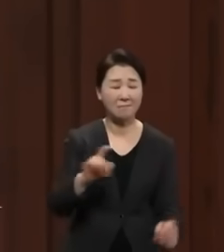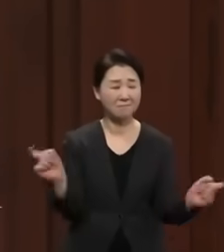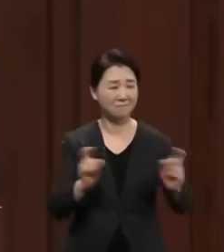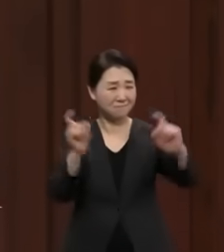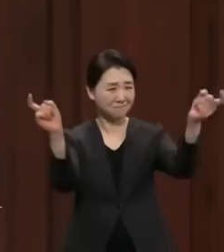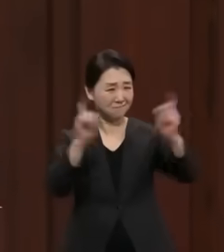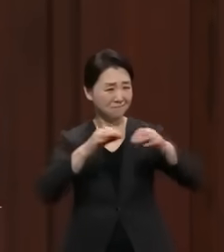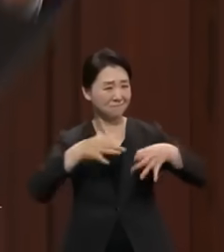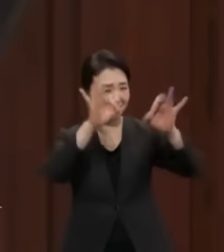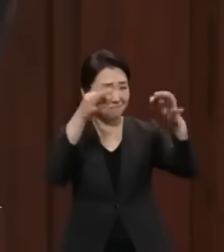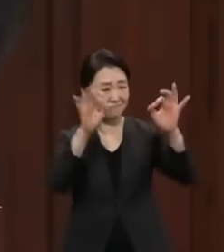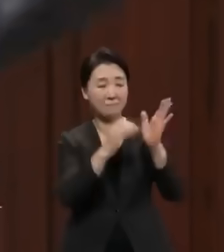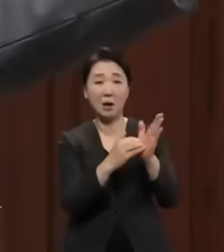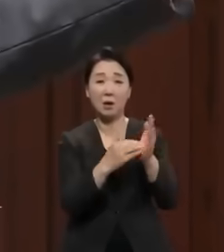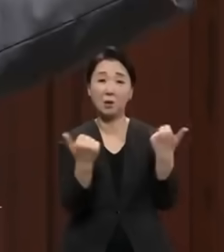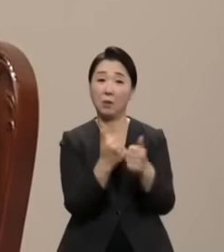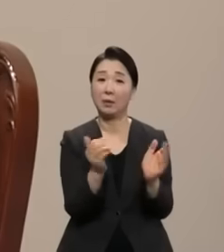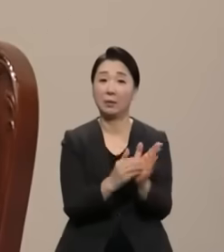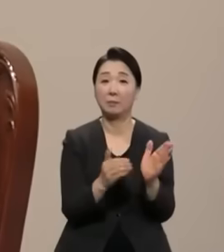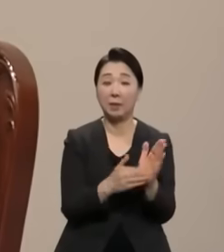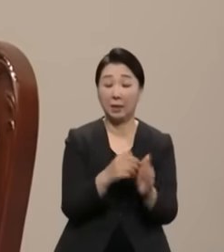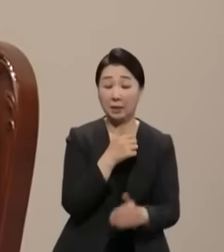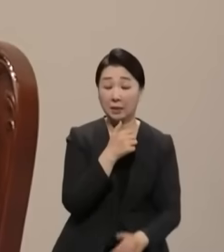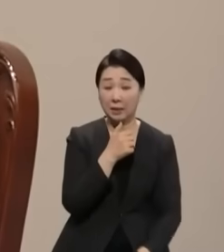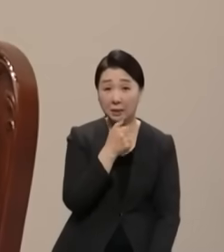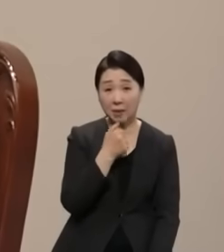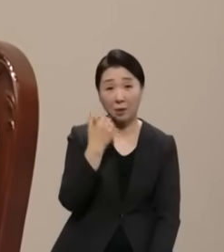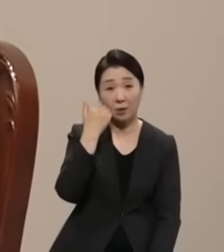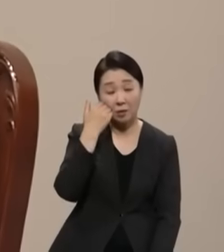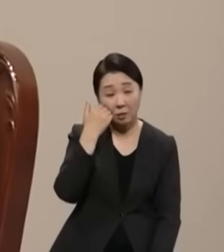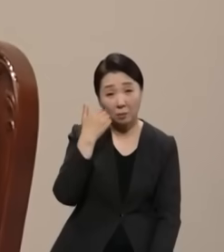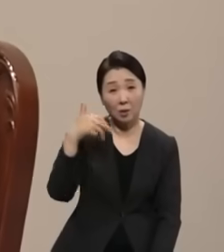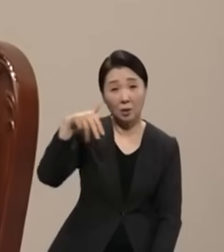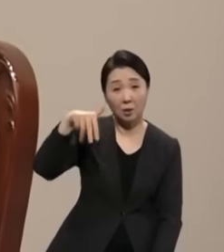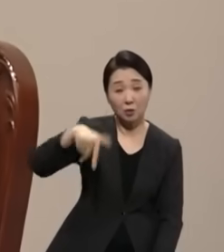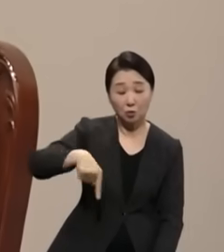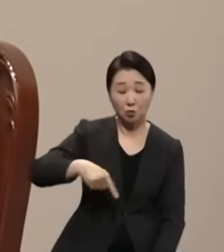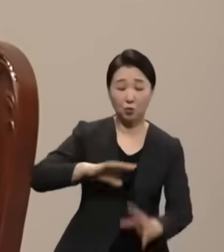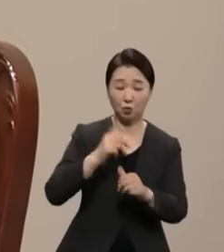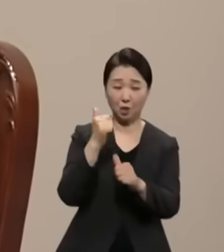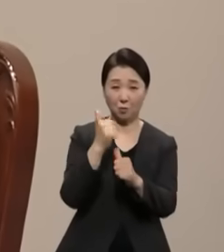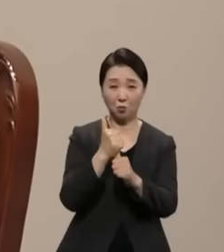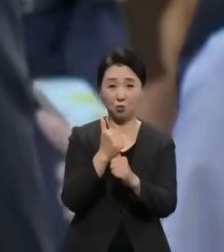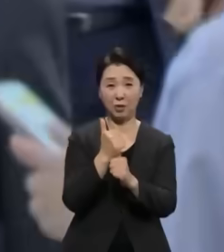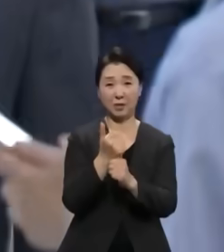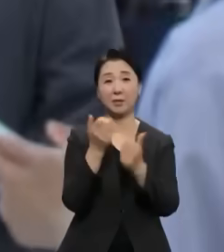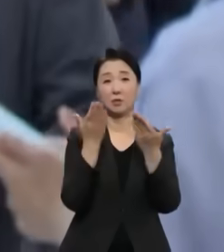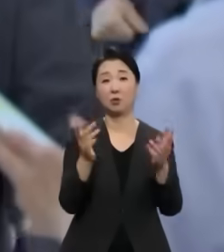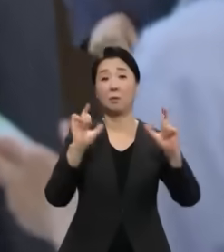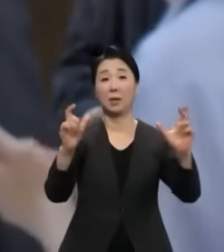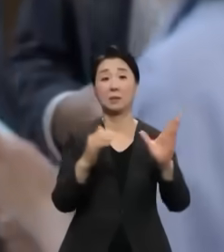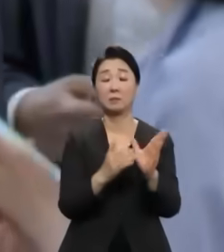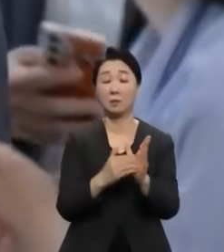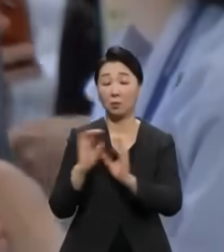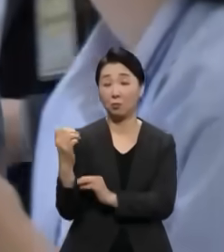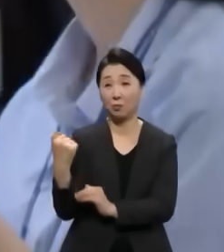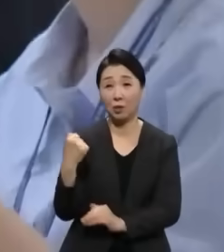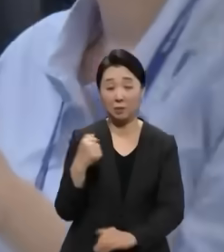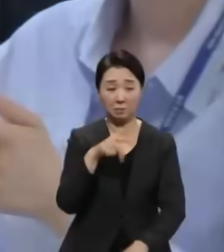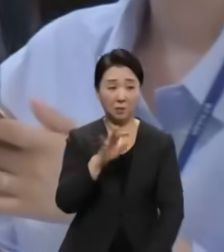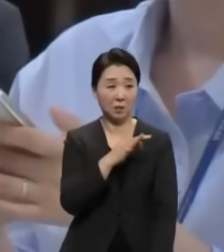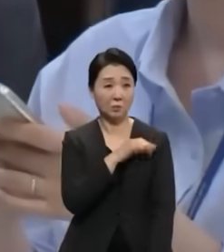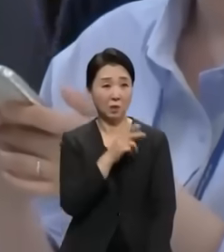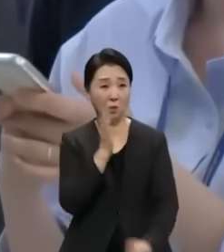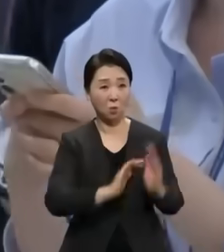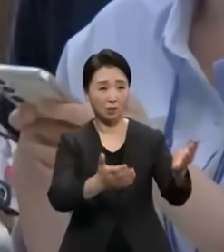주고받으면서 회의가 중단됐고 사회를 보던 중호영 국회 부의장이 정회를 선포했습니다. 국민의힘은 김 의원의